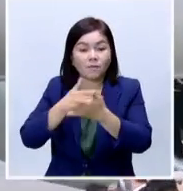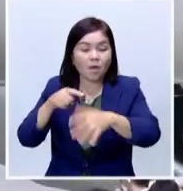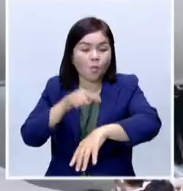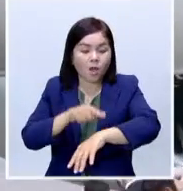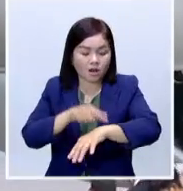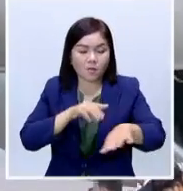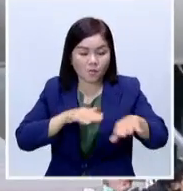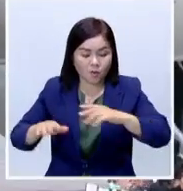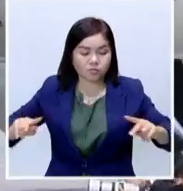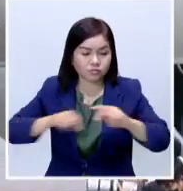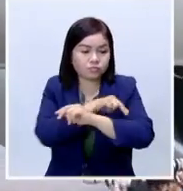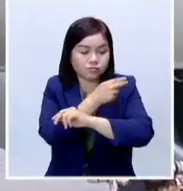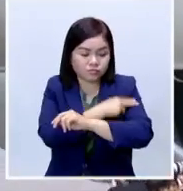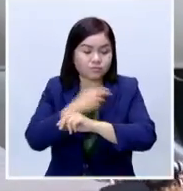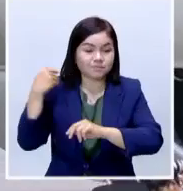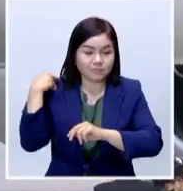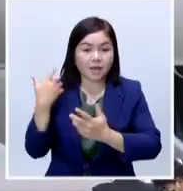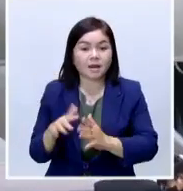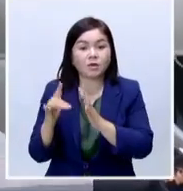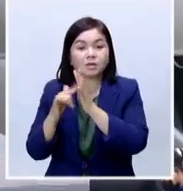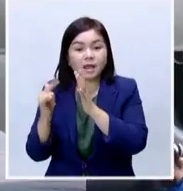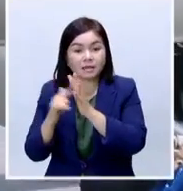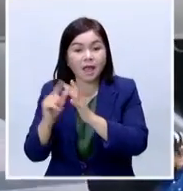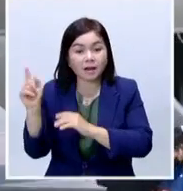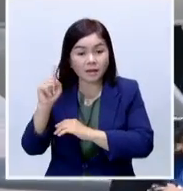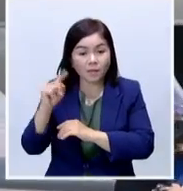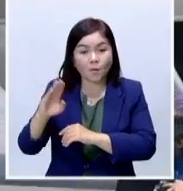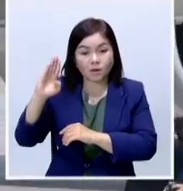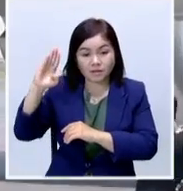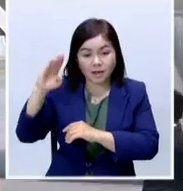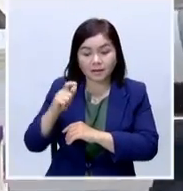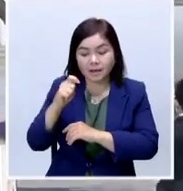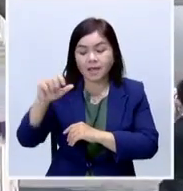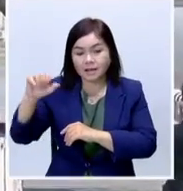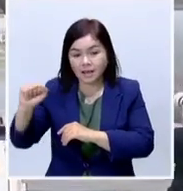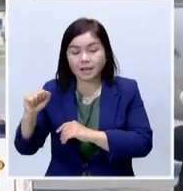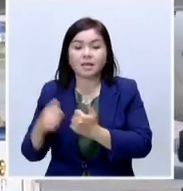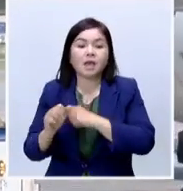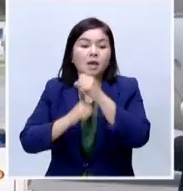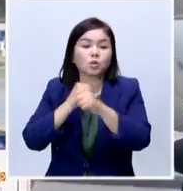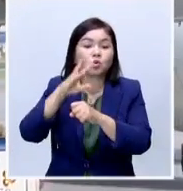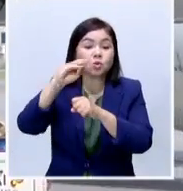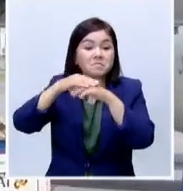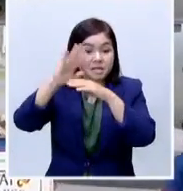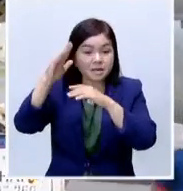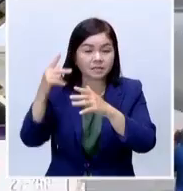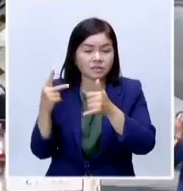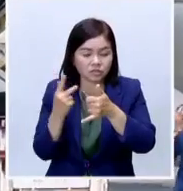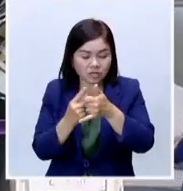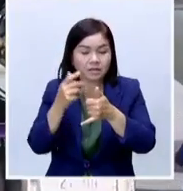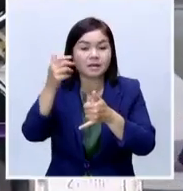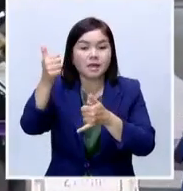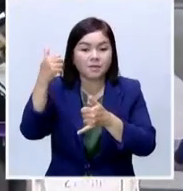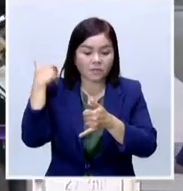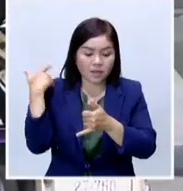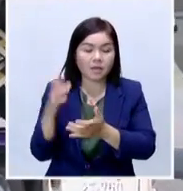ยจัดเตรียมทำเอาไว้นะครับสำหรับวัคซีนของ AstraZeneca สามารถฉีดให้กับคนที่มีอายุมากกว่า60ปีได้จึงนำม